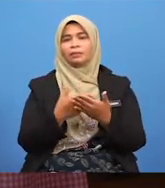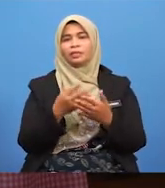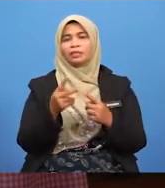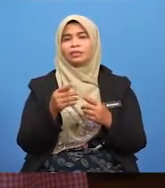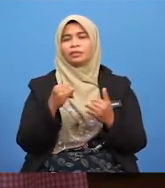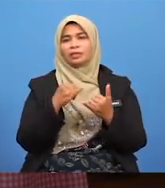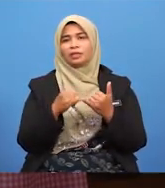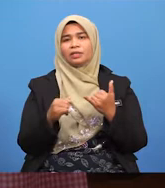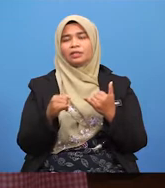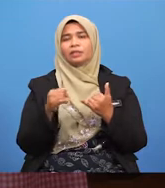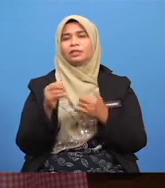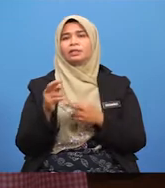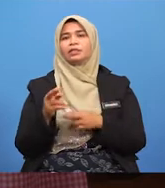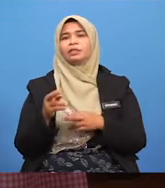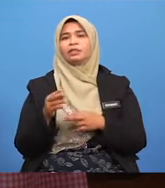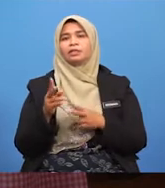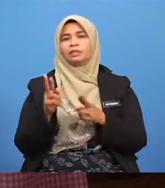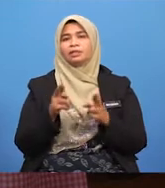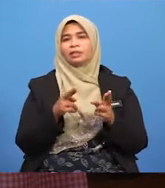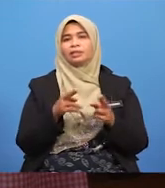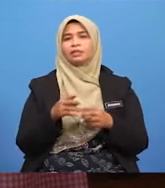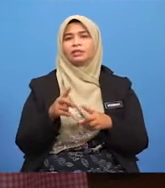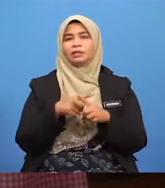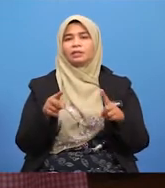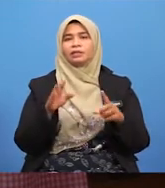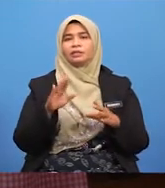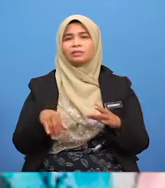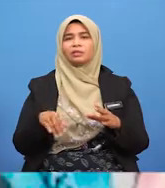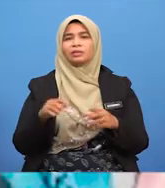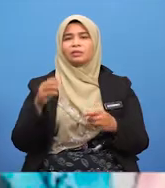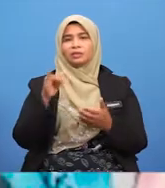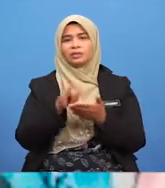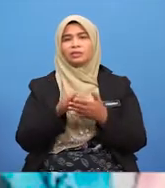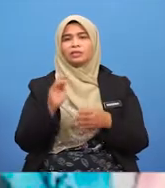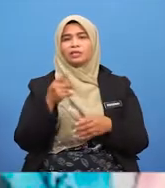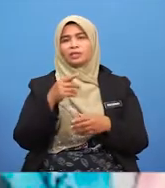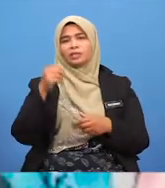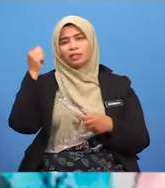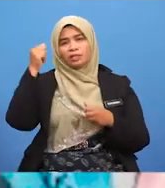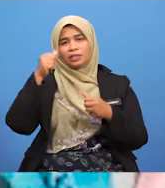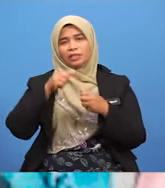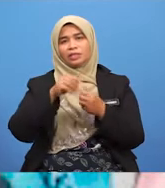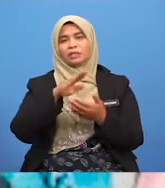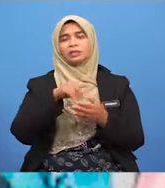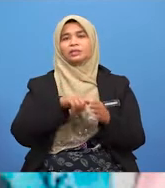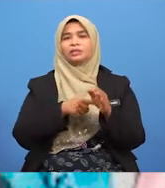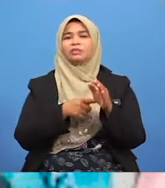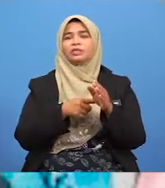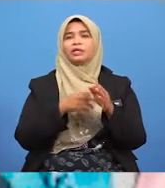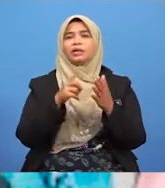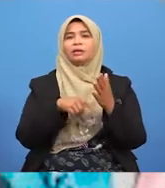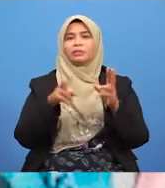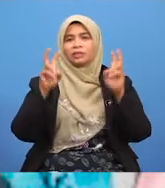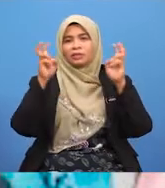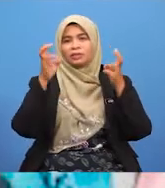Penghujung episode tapi sebelum itu kita jumpa semule Apakah topik yang telah kita